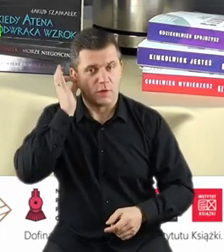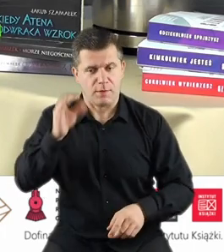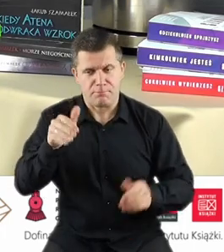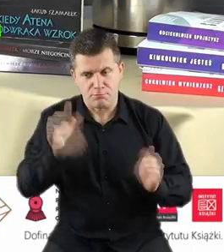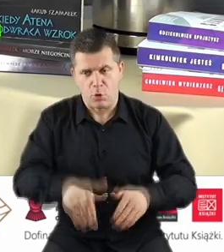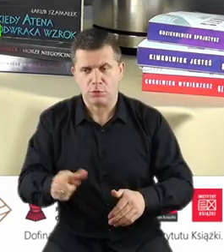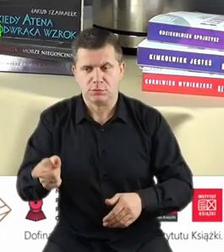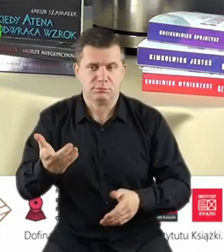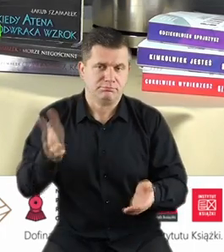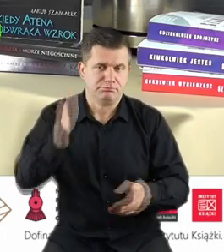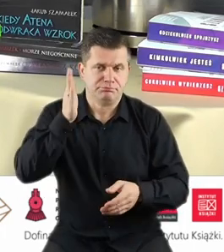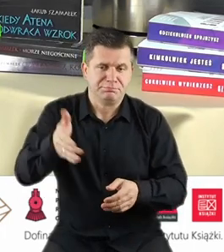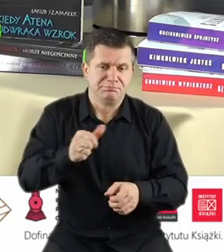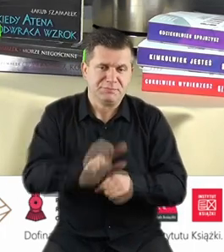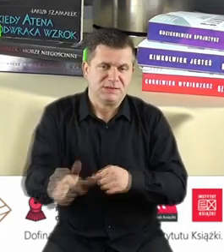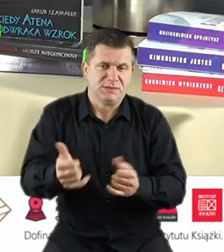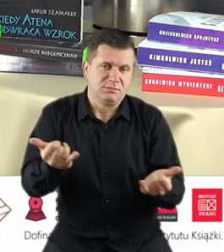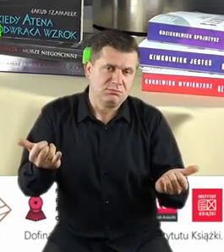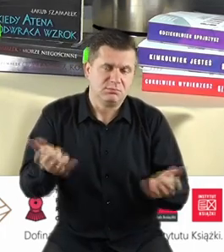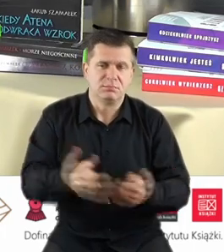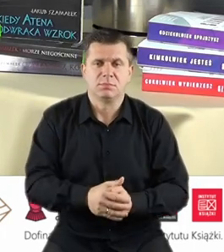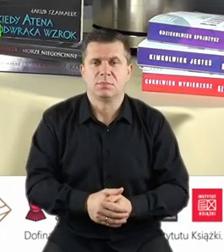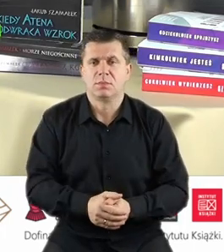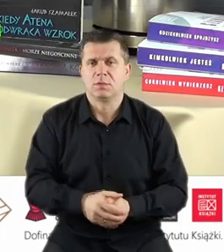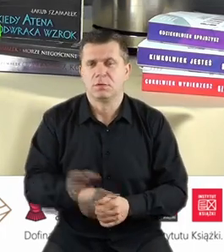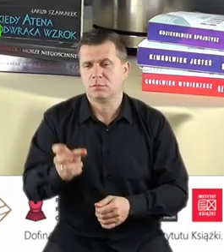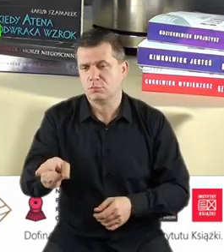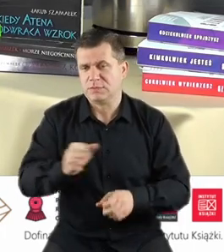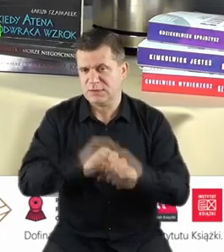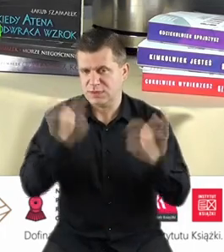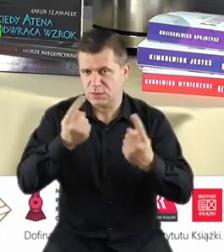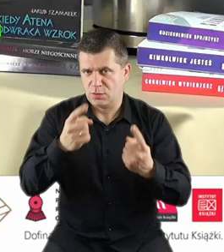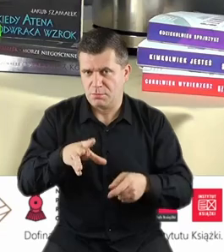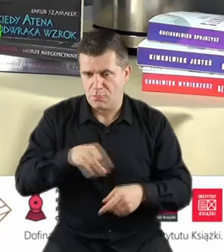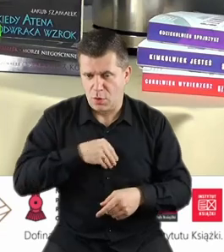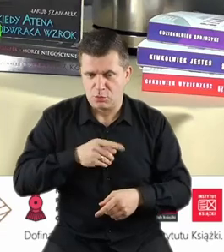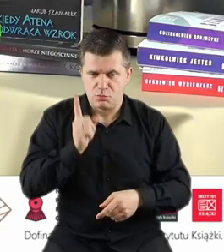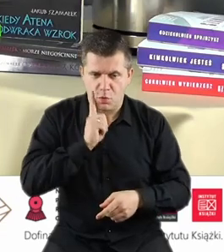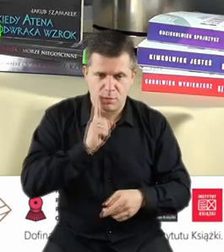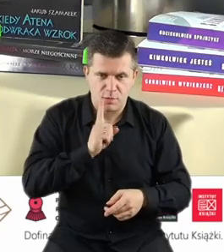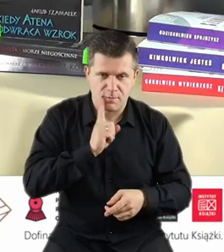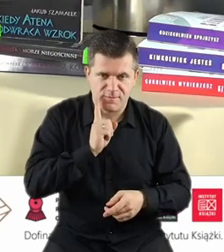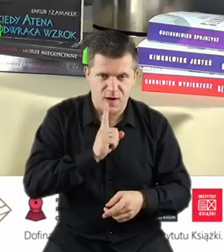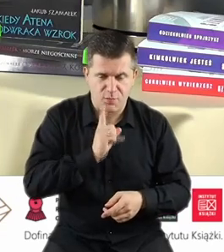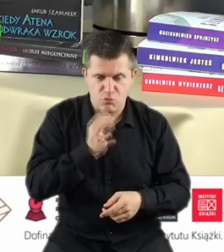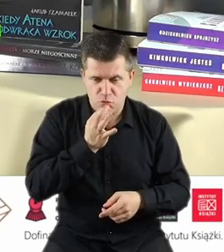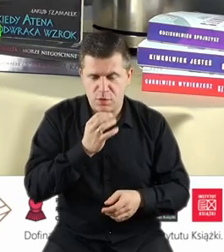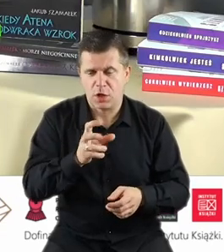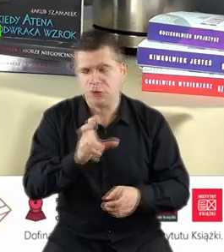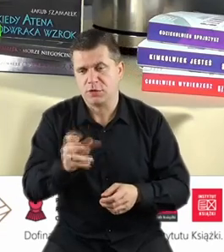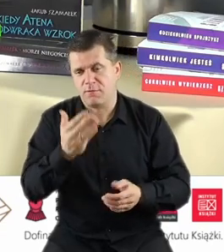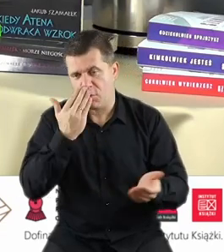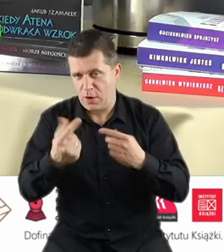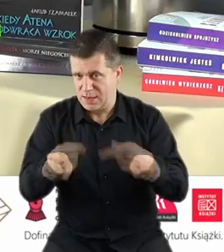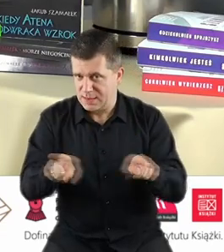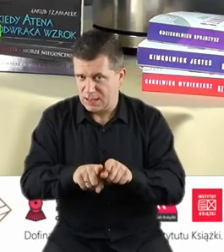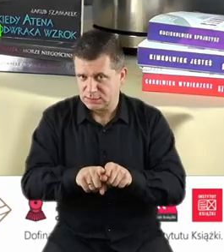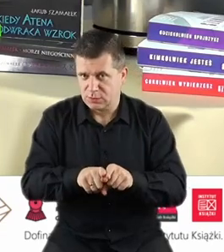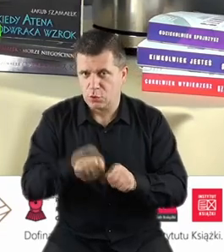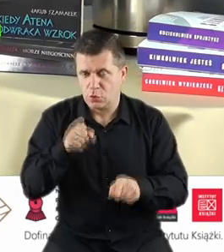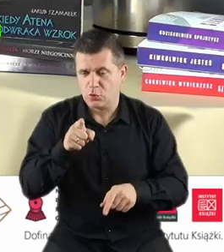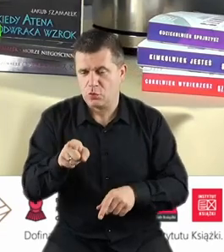znaleźć i czy to są sytuacje, w których mógłby się też znaleźć młody facet, a jeżeli tak, to czy wyglądały tak samo. I to raczej